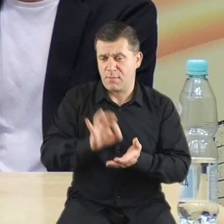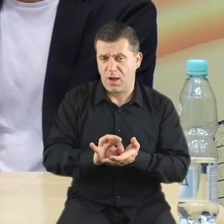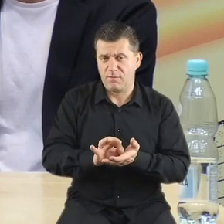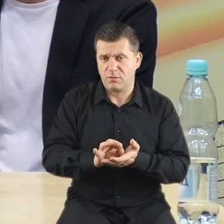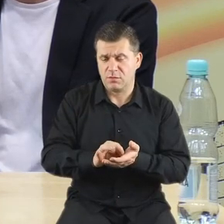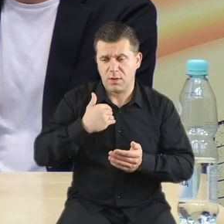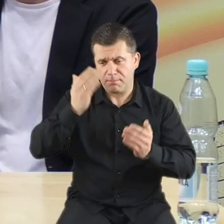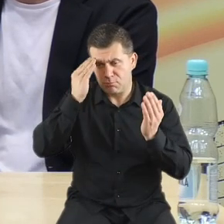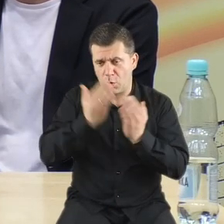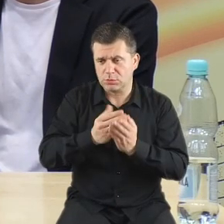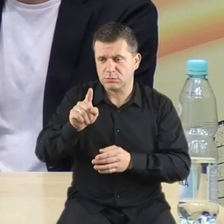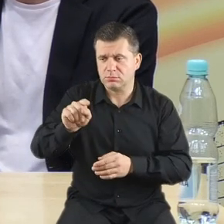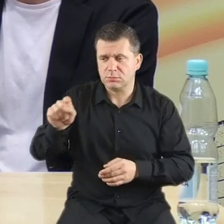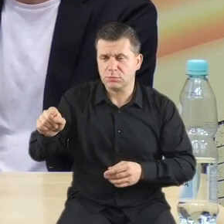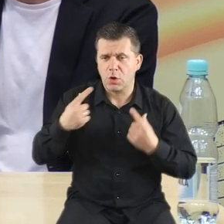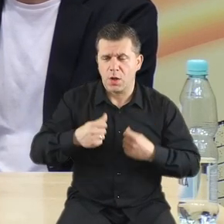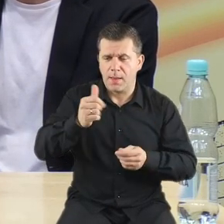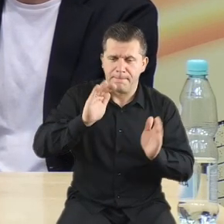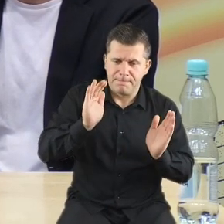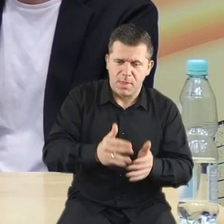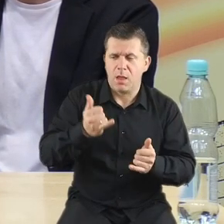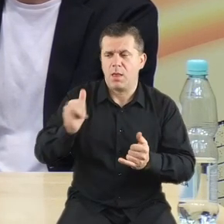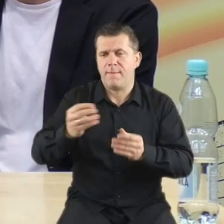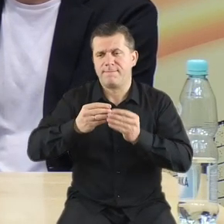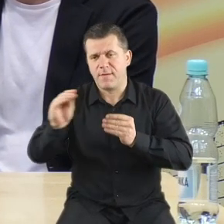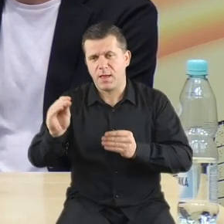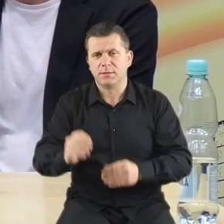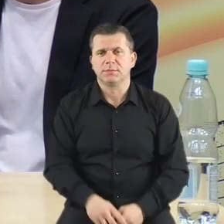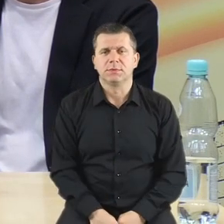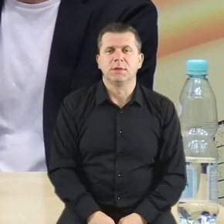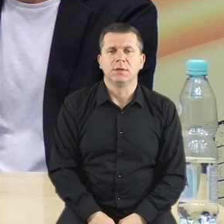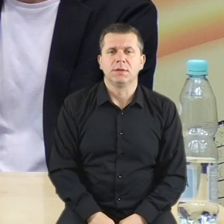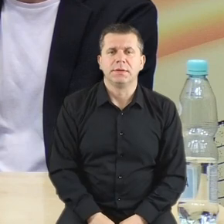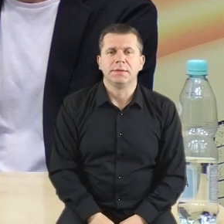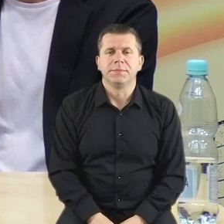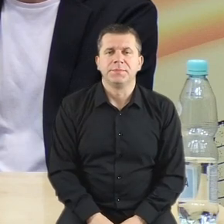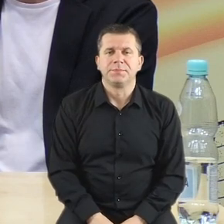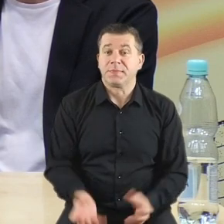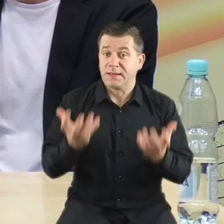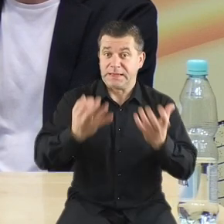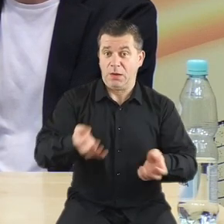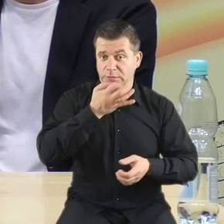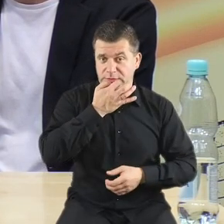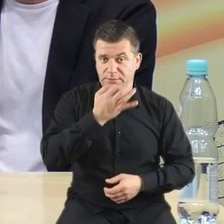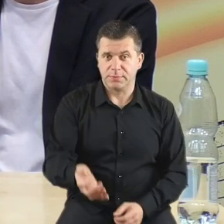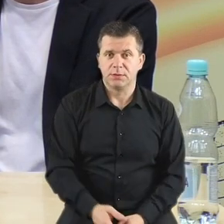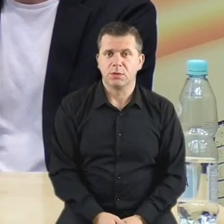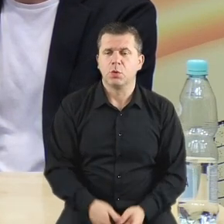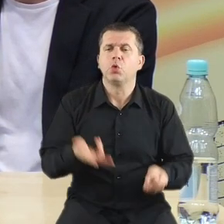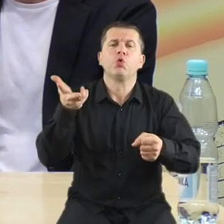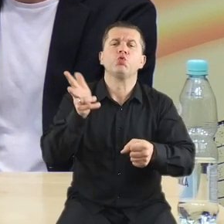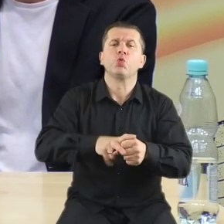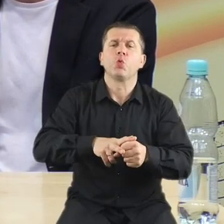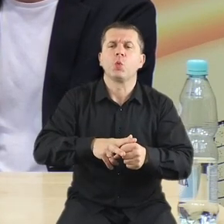poznajemy postaci, jedne oczywiście mniej, drugie bardziej. A ja chciałam zapytać, czy któreś